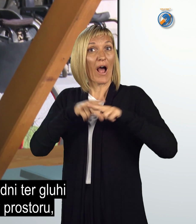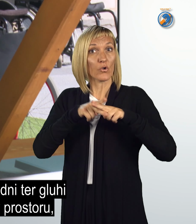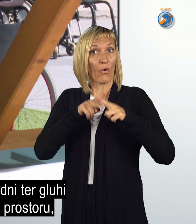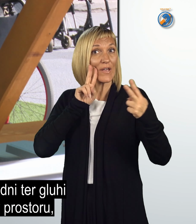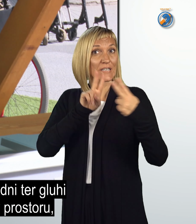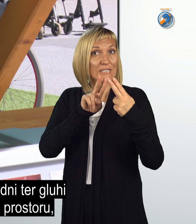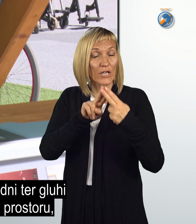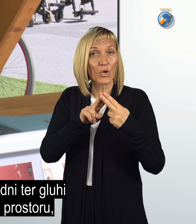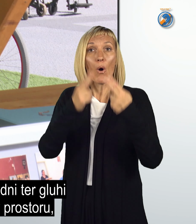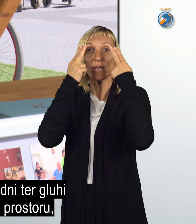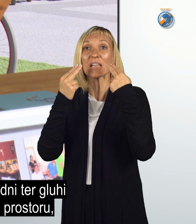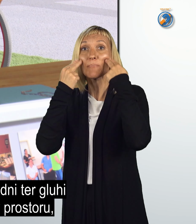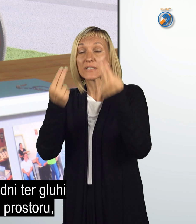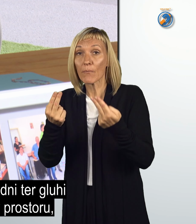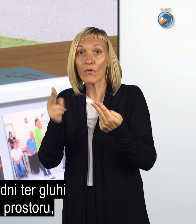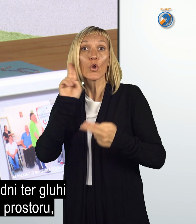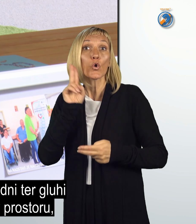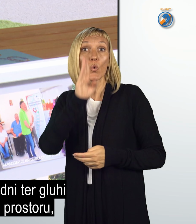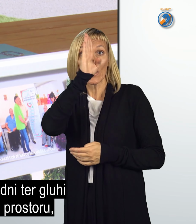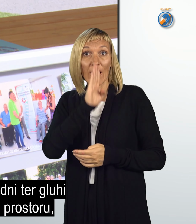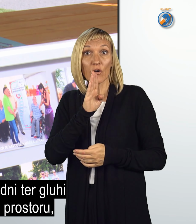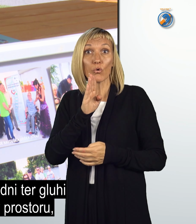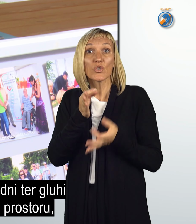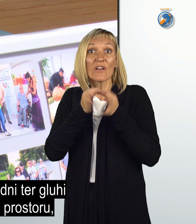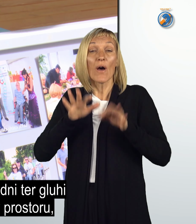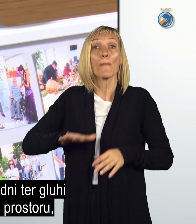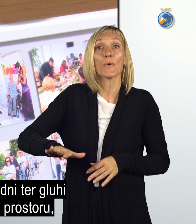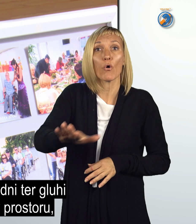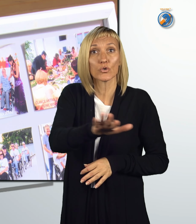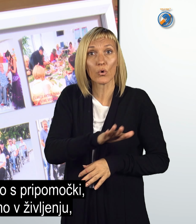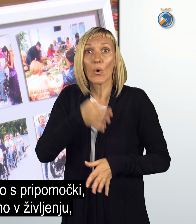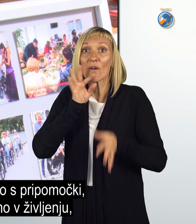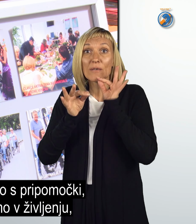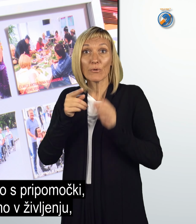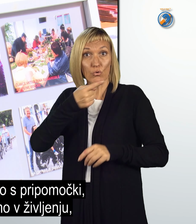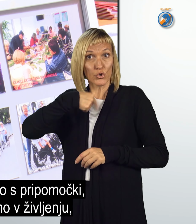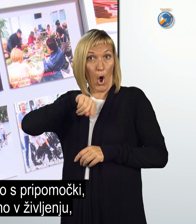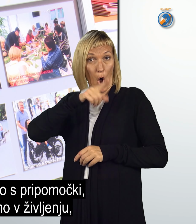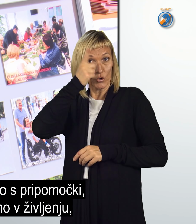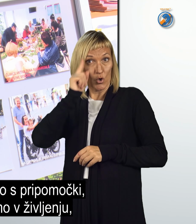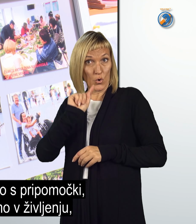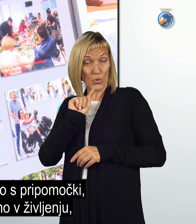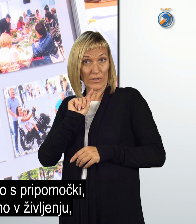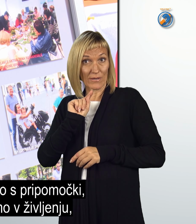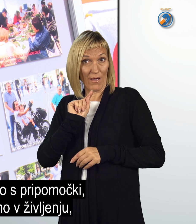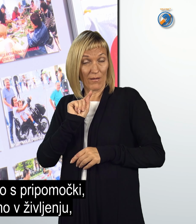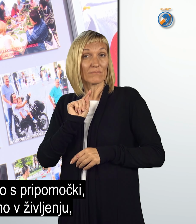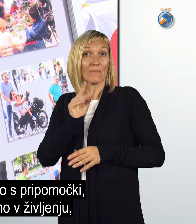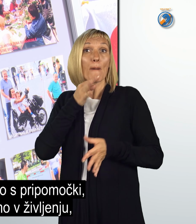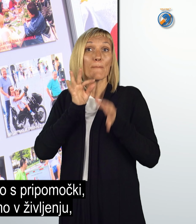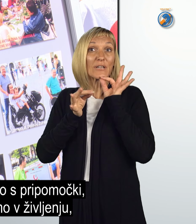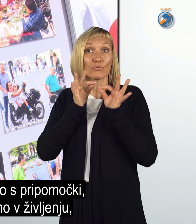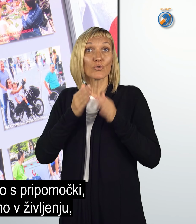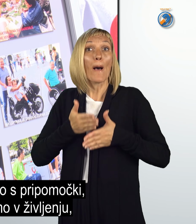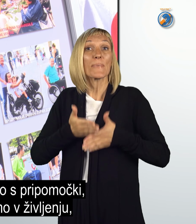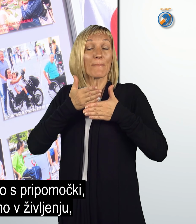ovirani, slepi, slabovidni, gluhi, naglušni v prostoru, in da se poskusijo skupaj z pripomočki, ki jih sami